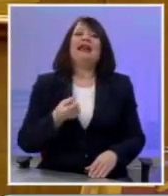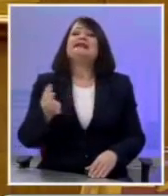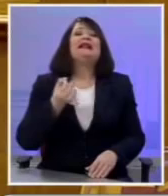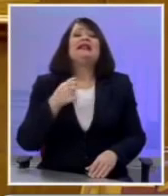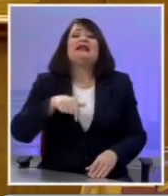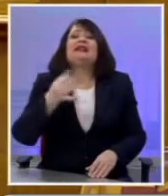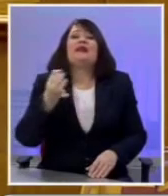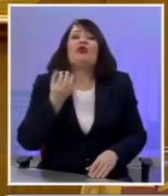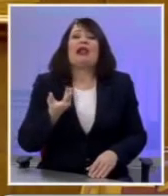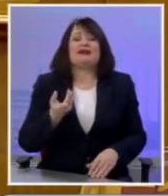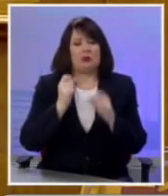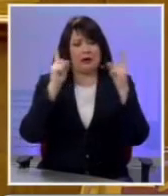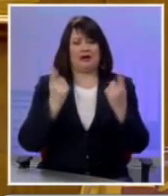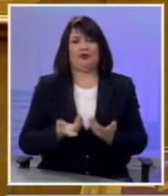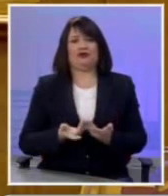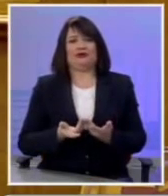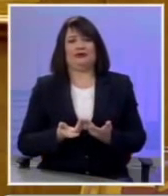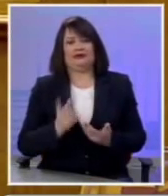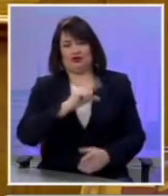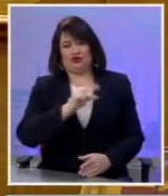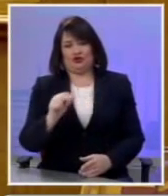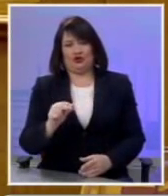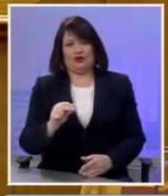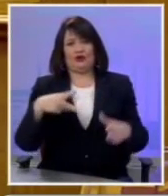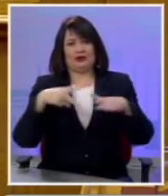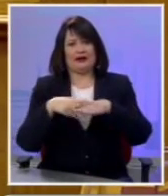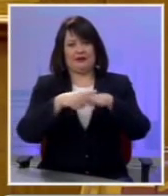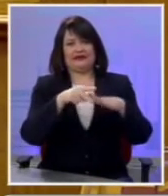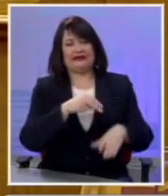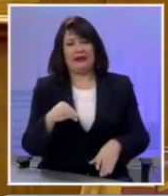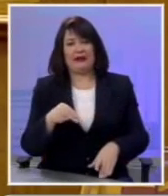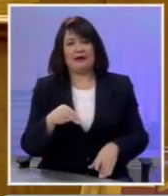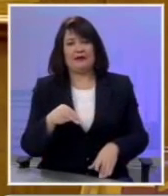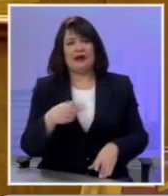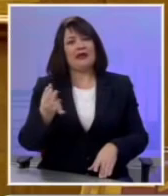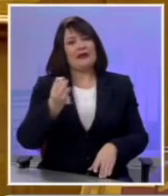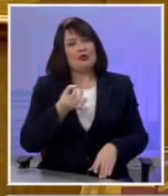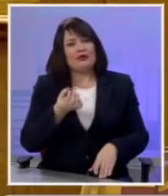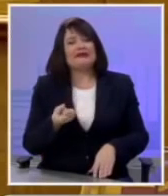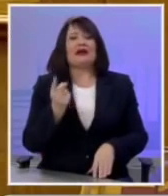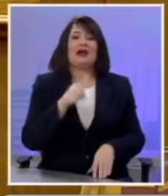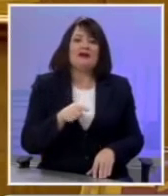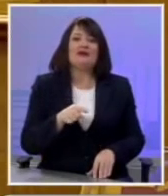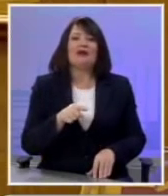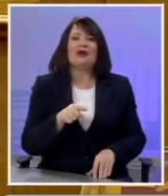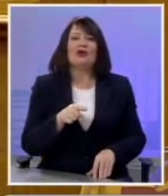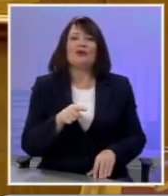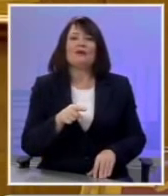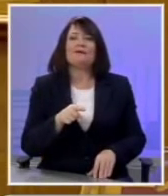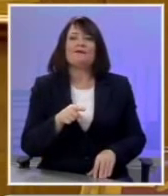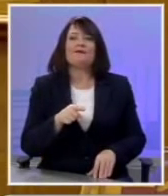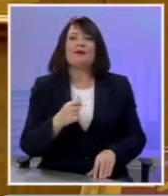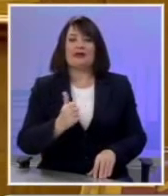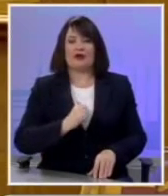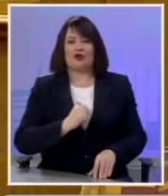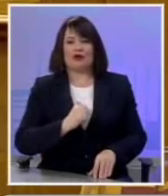εδώ? Το ίδιο που μας λέτε για τις τράπεζες θα μας το πείτε αύριο και για τις